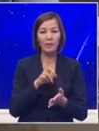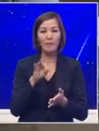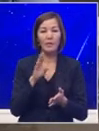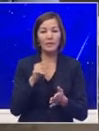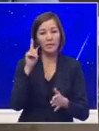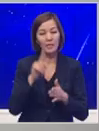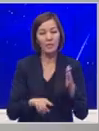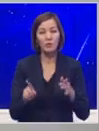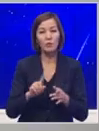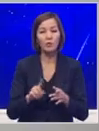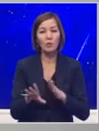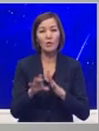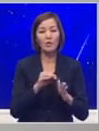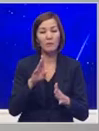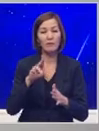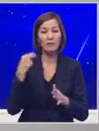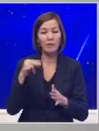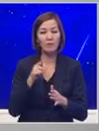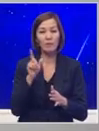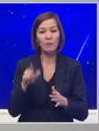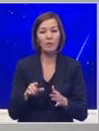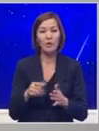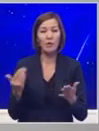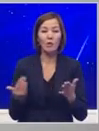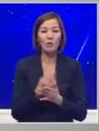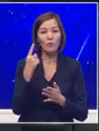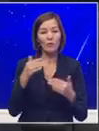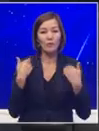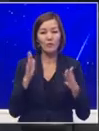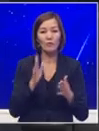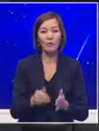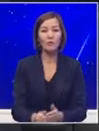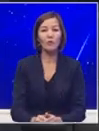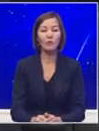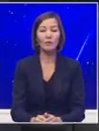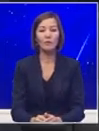выражает надежду на то что с избранным главой государства придут и новые инициативы